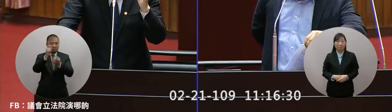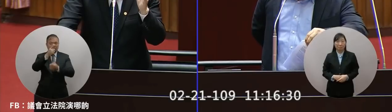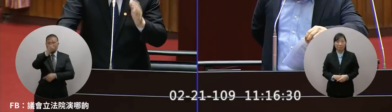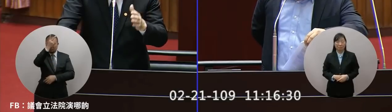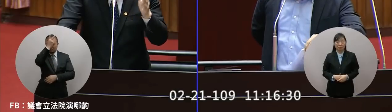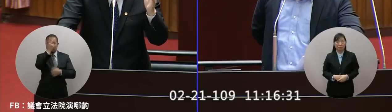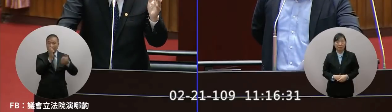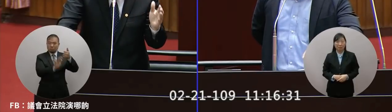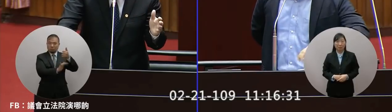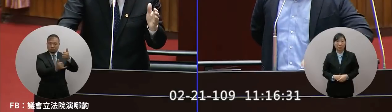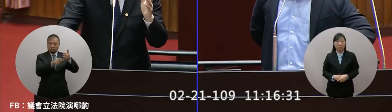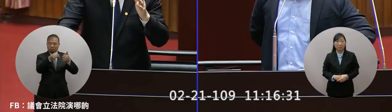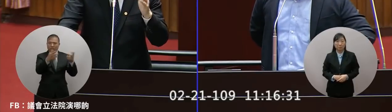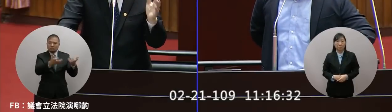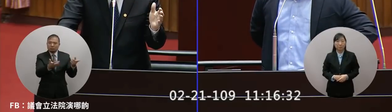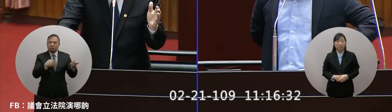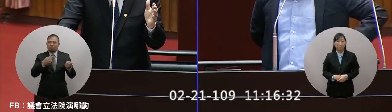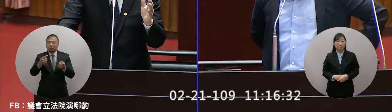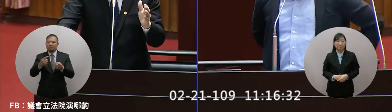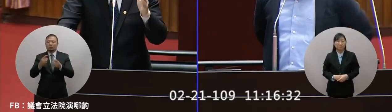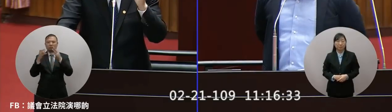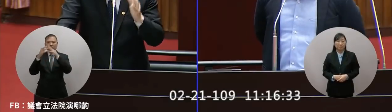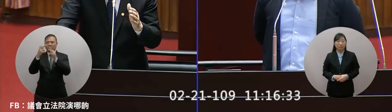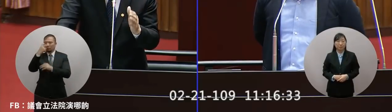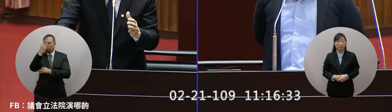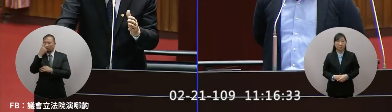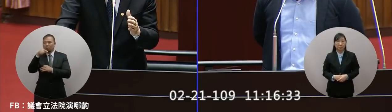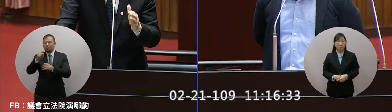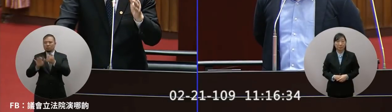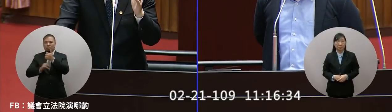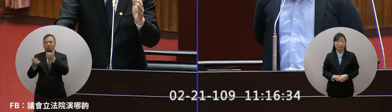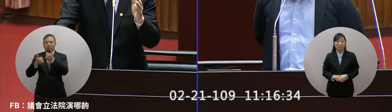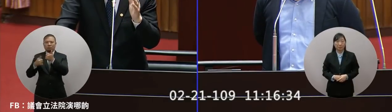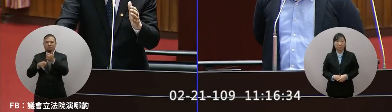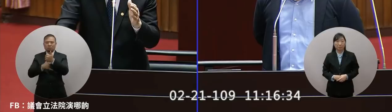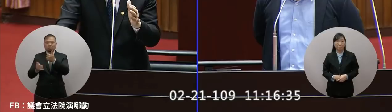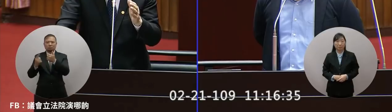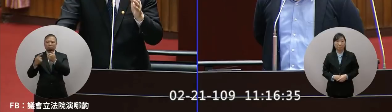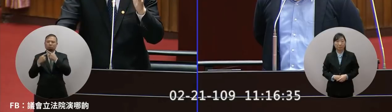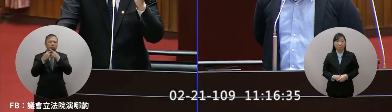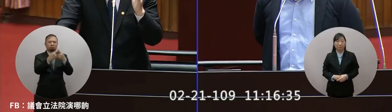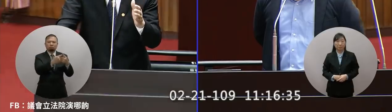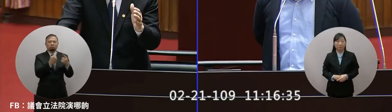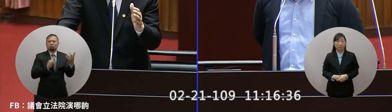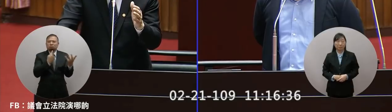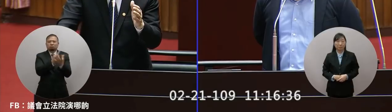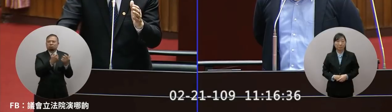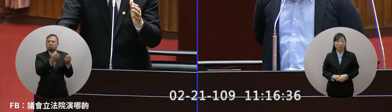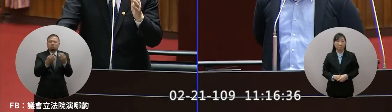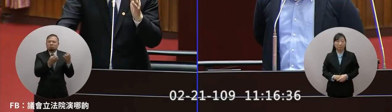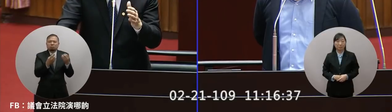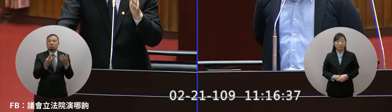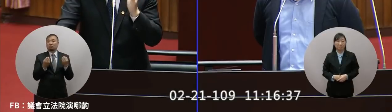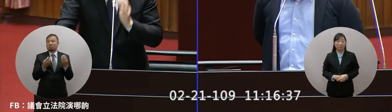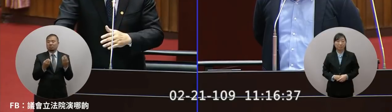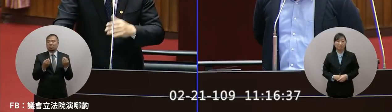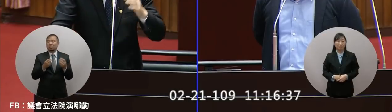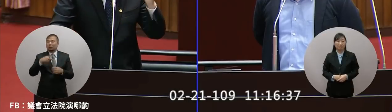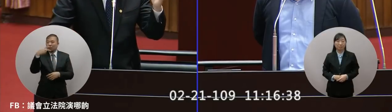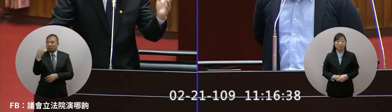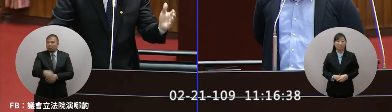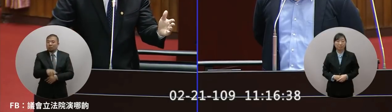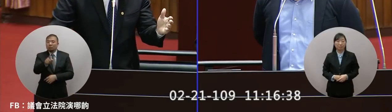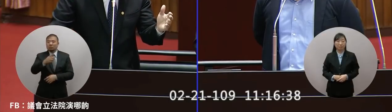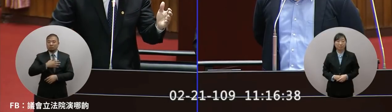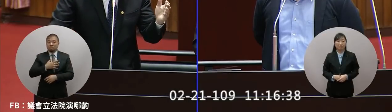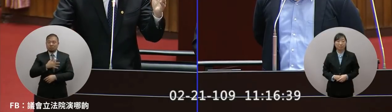个事件，金管会并没有出席，也没有参与。那我们是有去了解，这个又涉及到所谓的伊朗。您知道，因为美